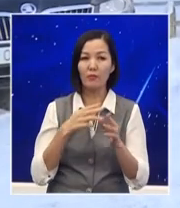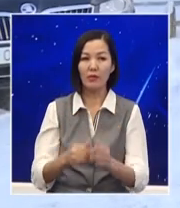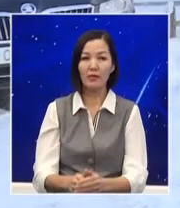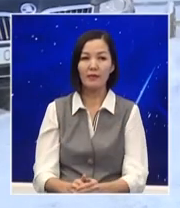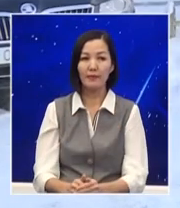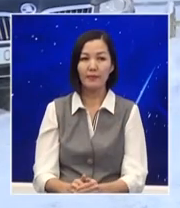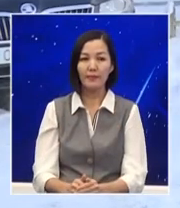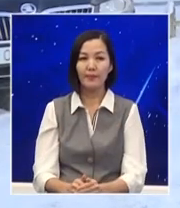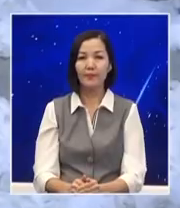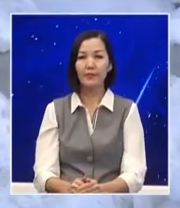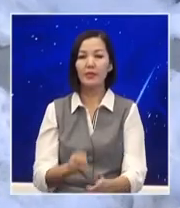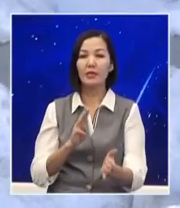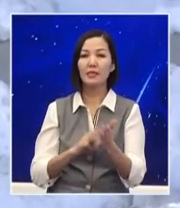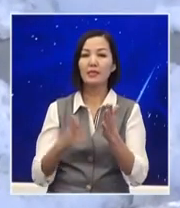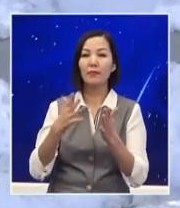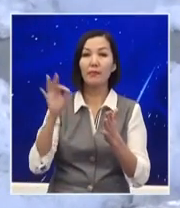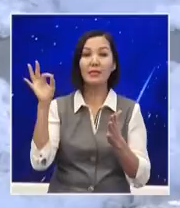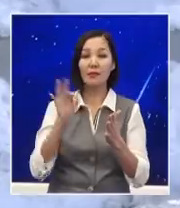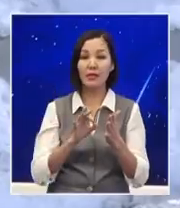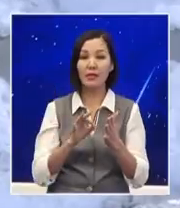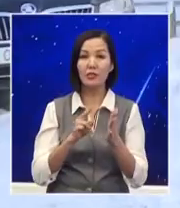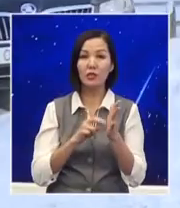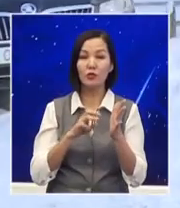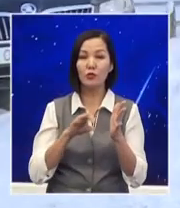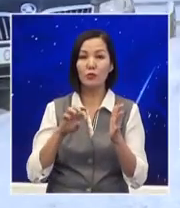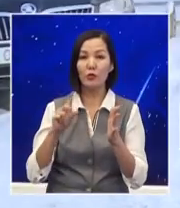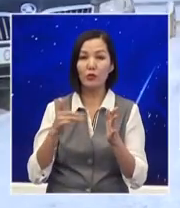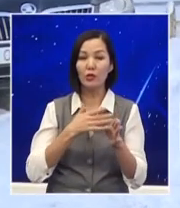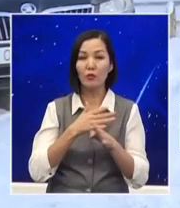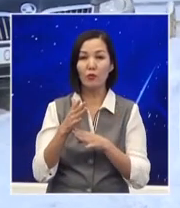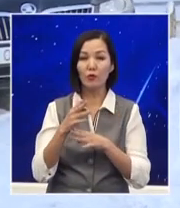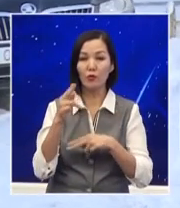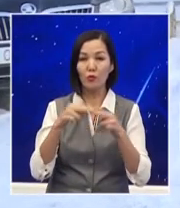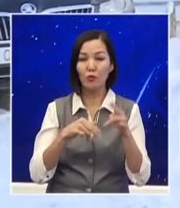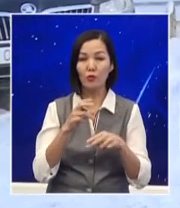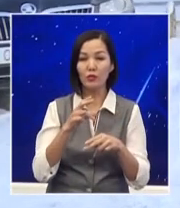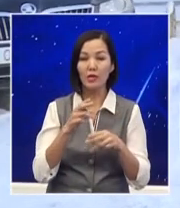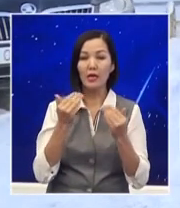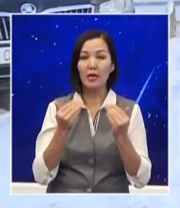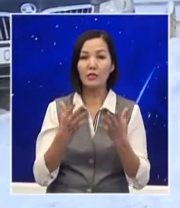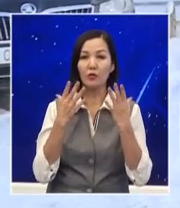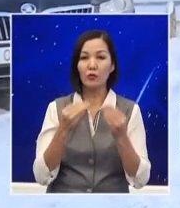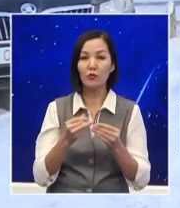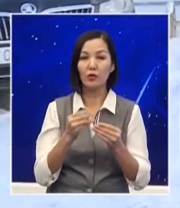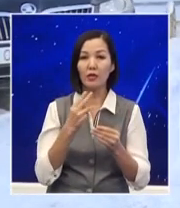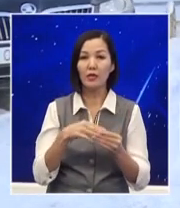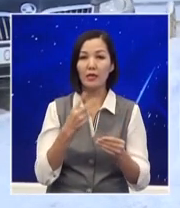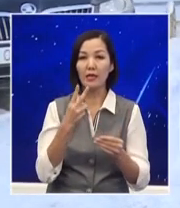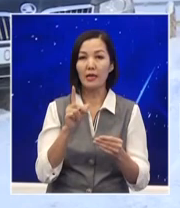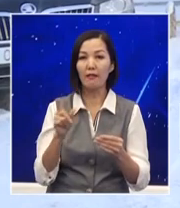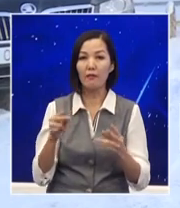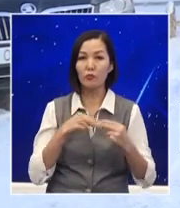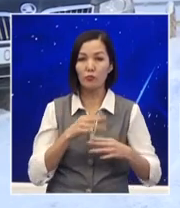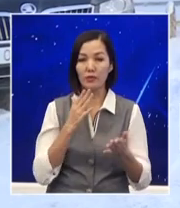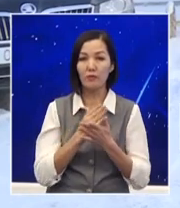Дайындылығы 85%, 700 миллион теңге бөлінді. Подрядчик СПНФТ, қазіргі таңда 42 адам істеп жатыр.